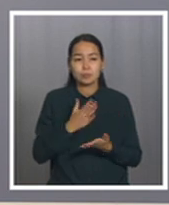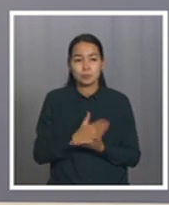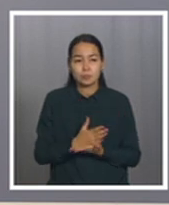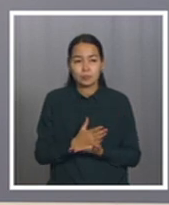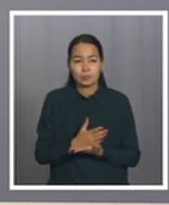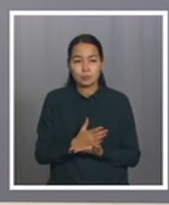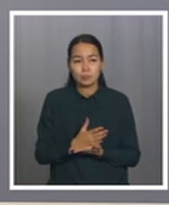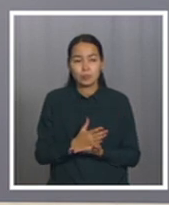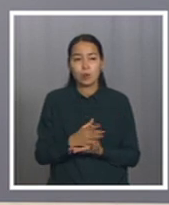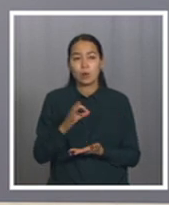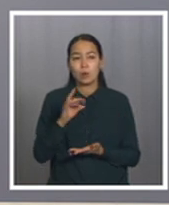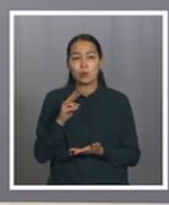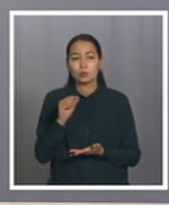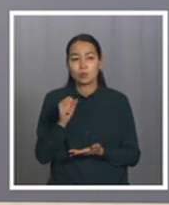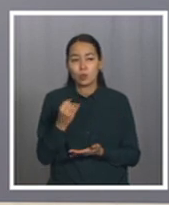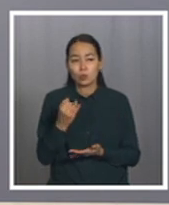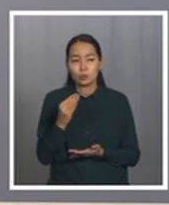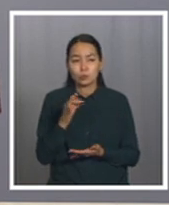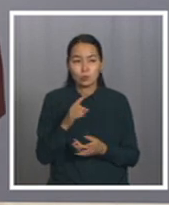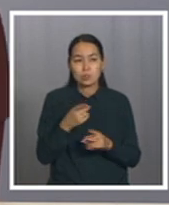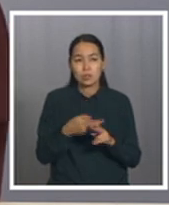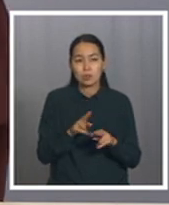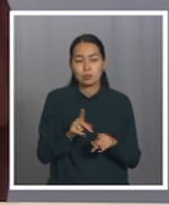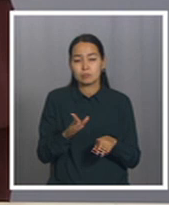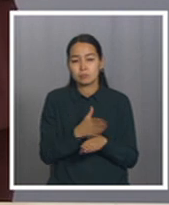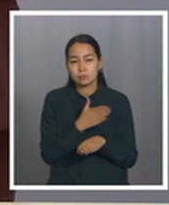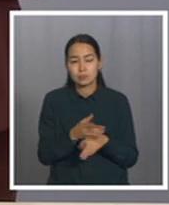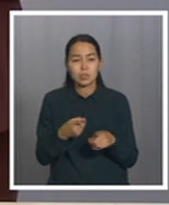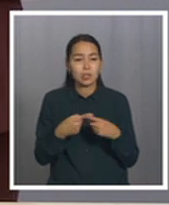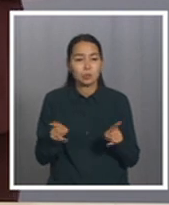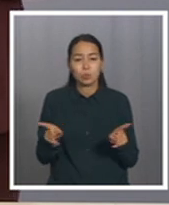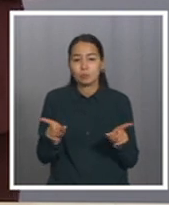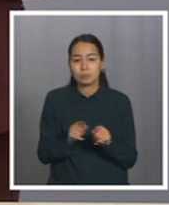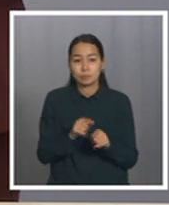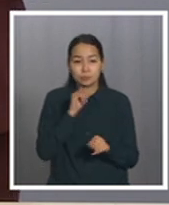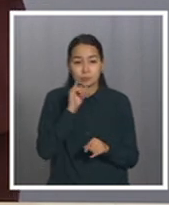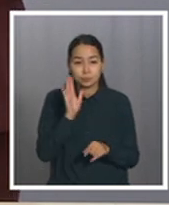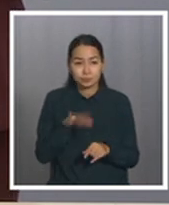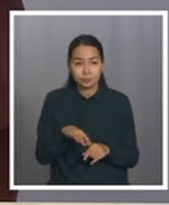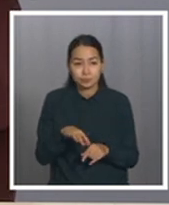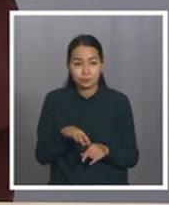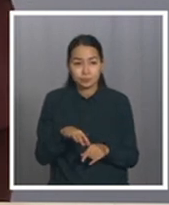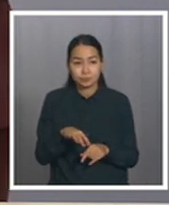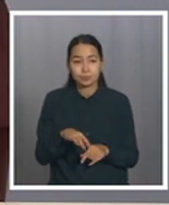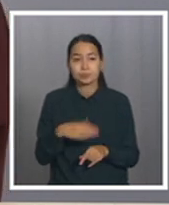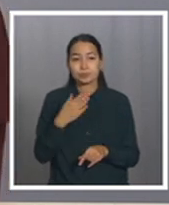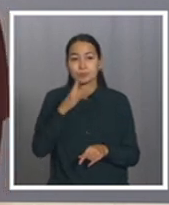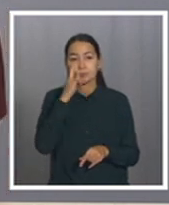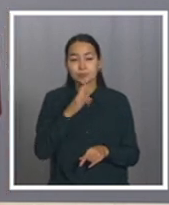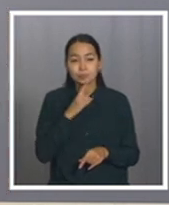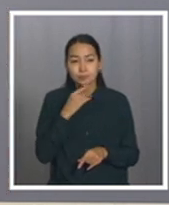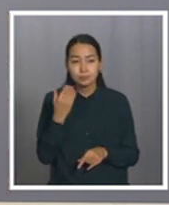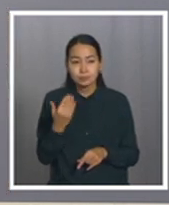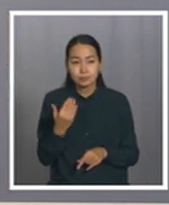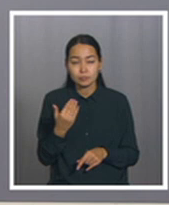Оқшау сөз бөлек ешкімге қосылмайды дегенді білдіреді. Ал қазақ тілдегі де